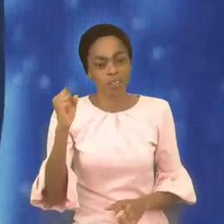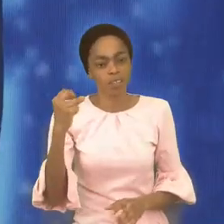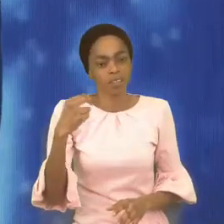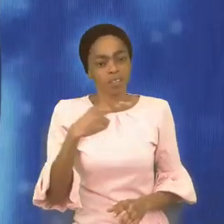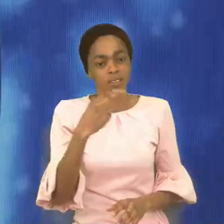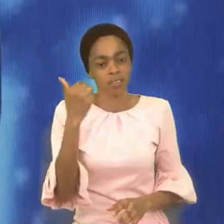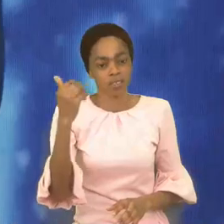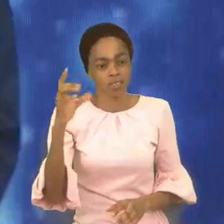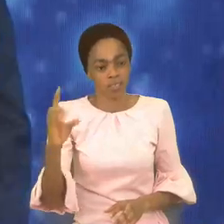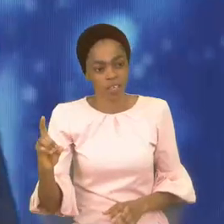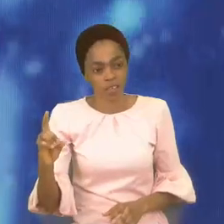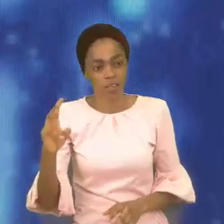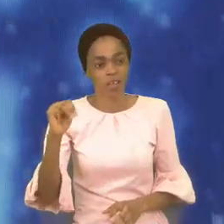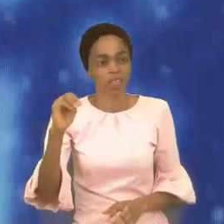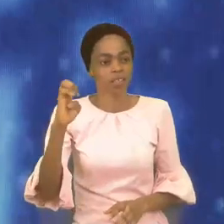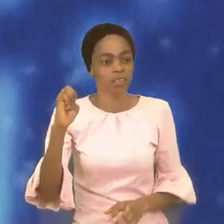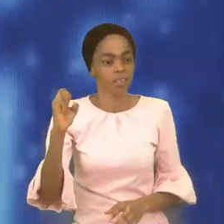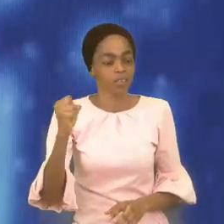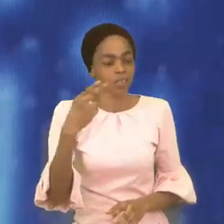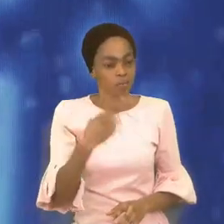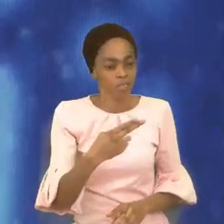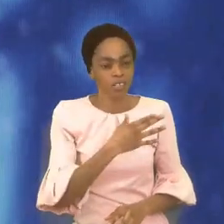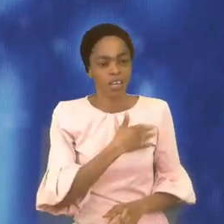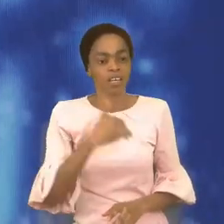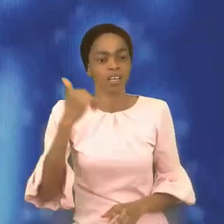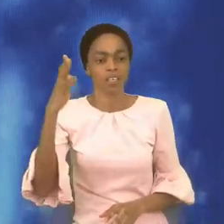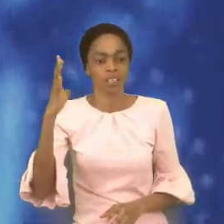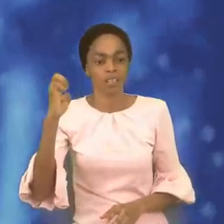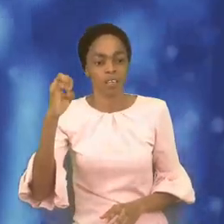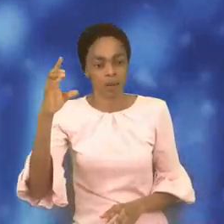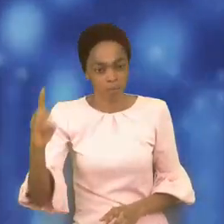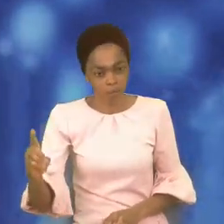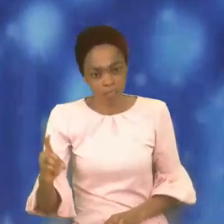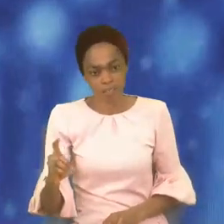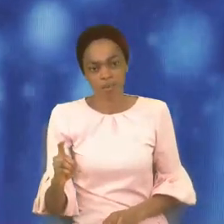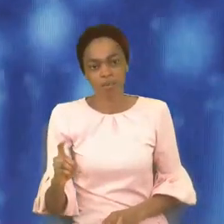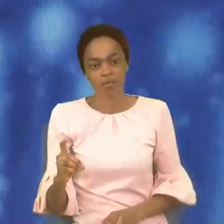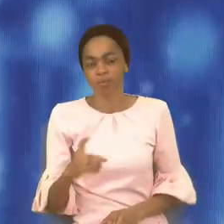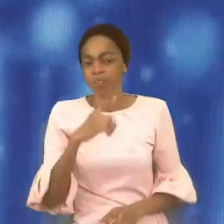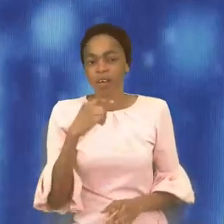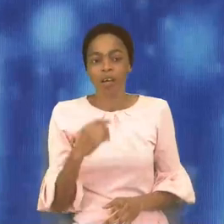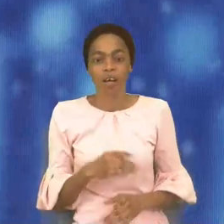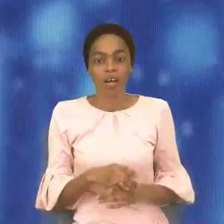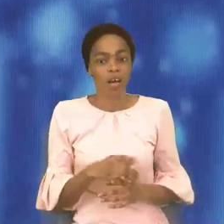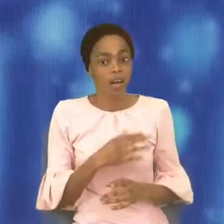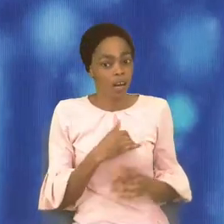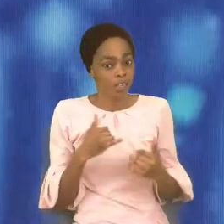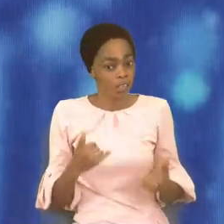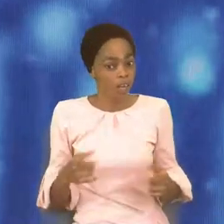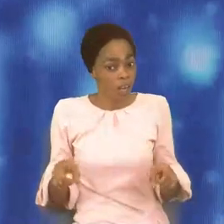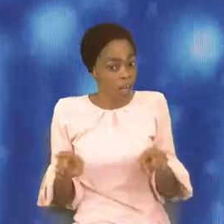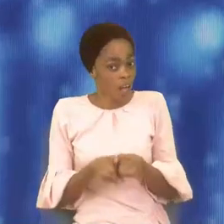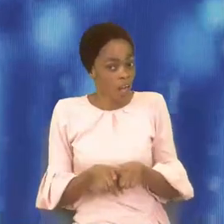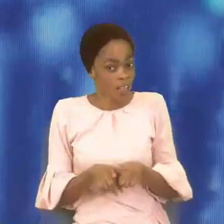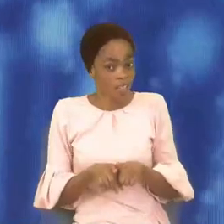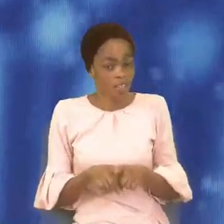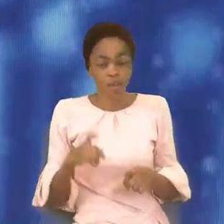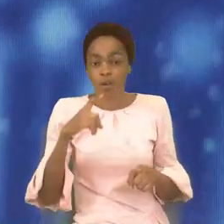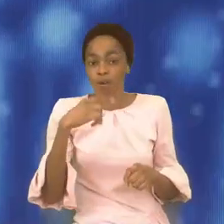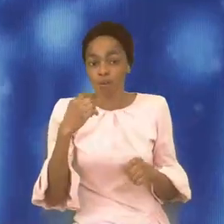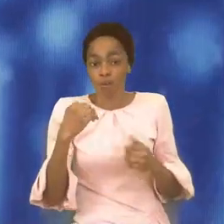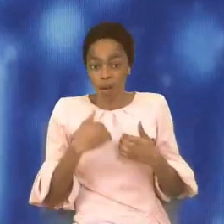Meshach et d'Abednego, lequel a envoyé son ange et délivré